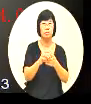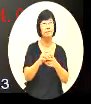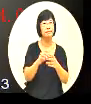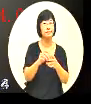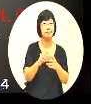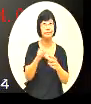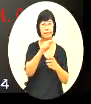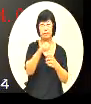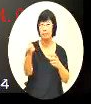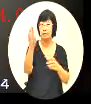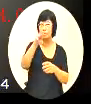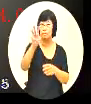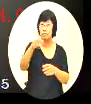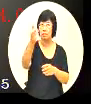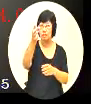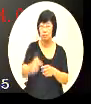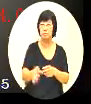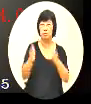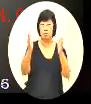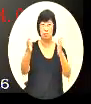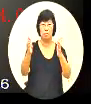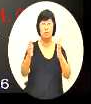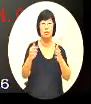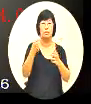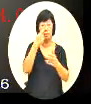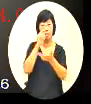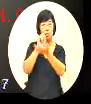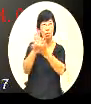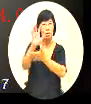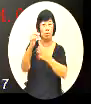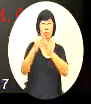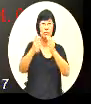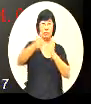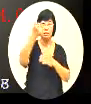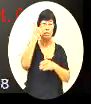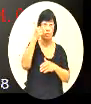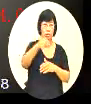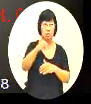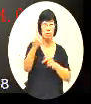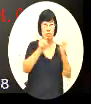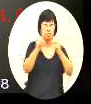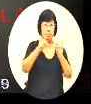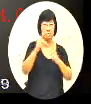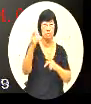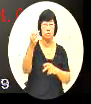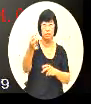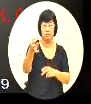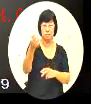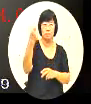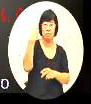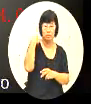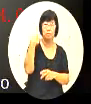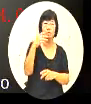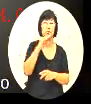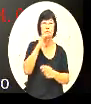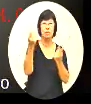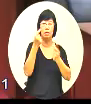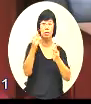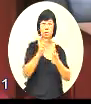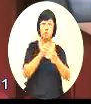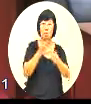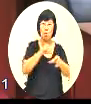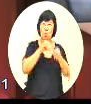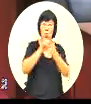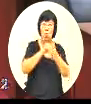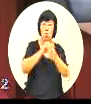那我跟市长也跟你报告齁，这个债务齁像吸血鬼一样永世不灭，除非有人